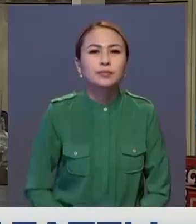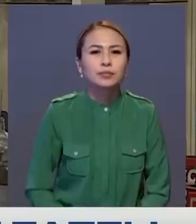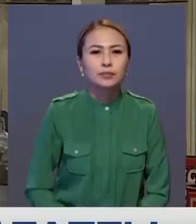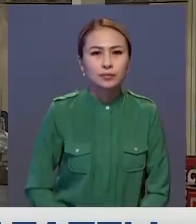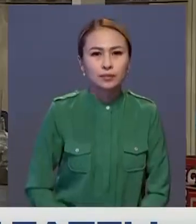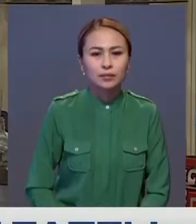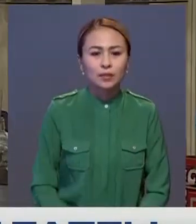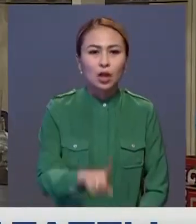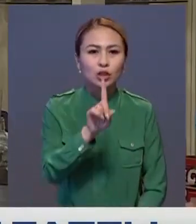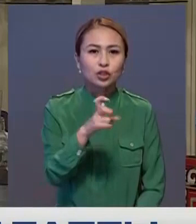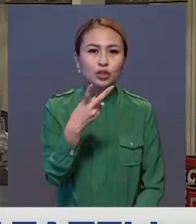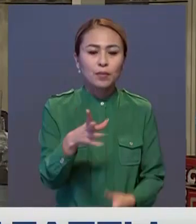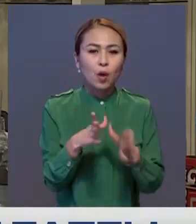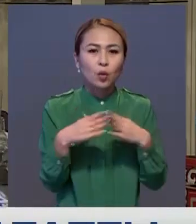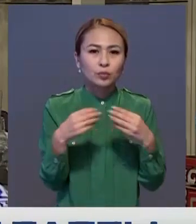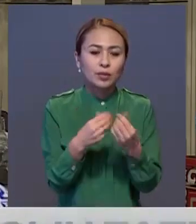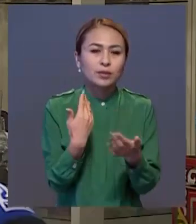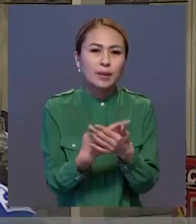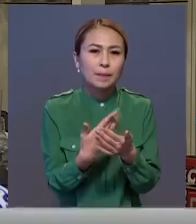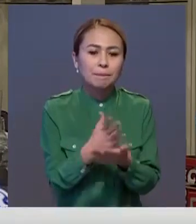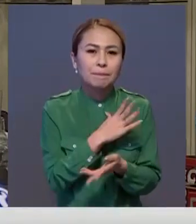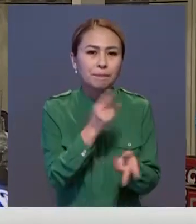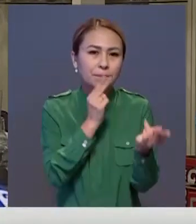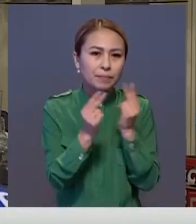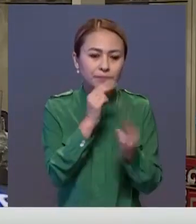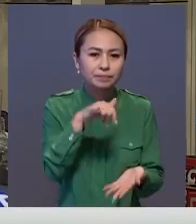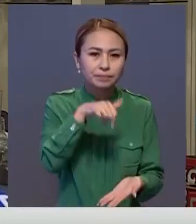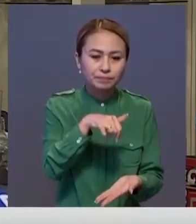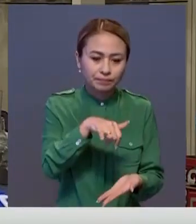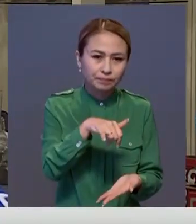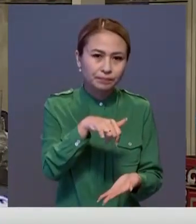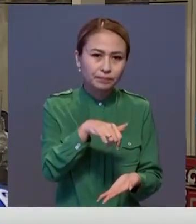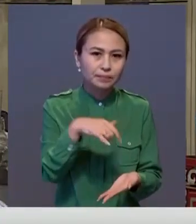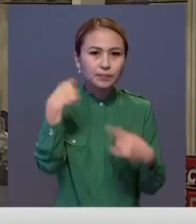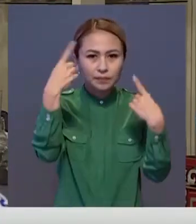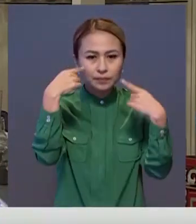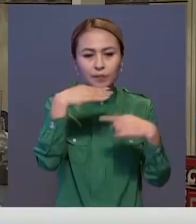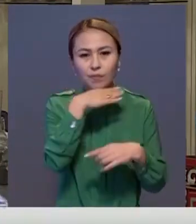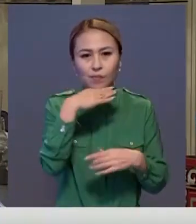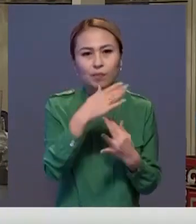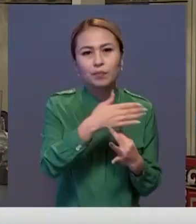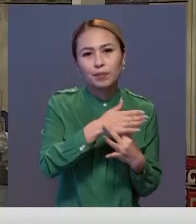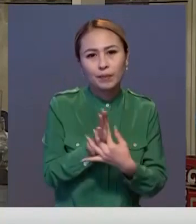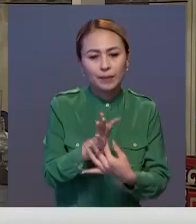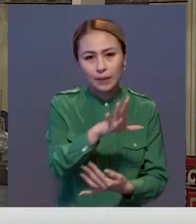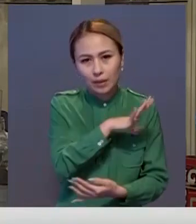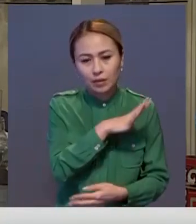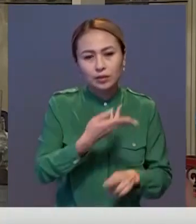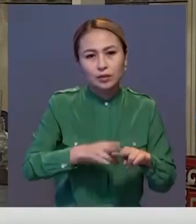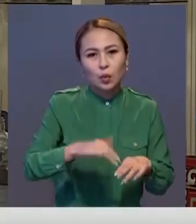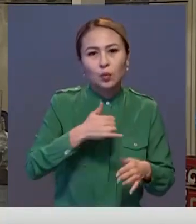120 отбасыға таңда мысалға азық-түлік себеттерін және қой еттерін бөліп бердік. Себебі бізде